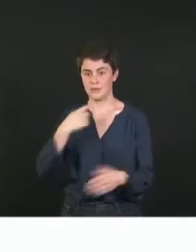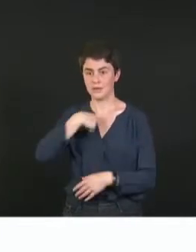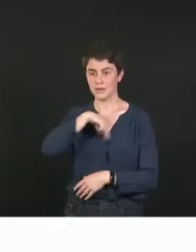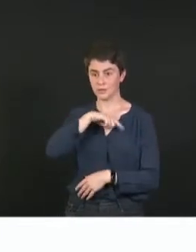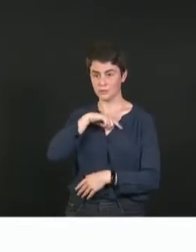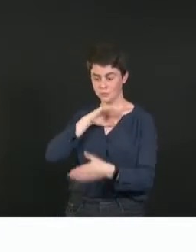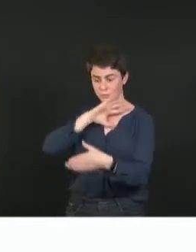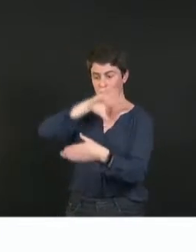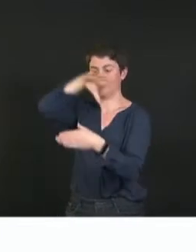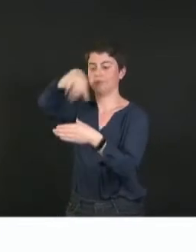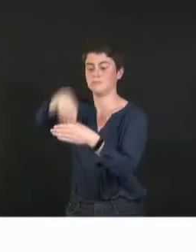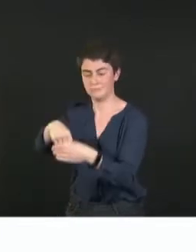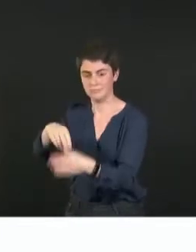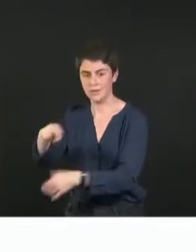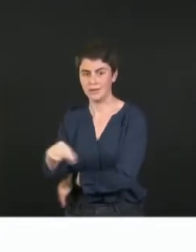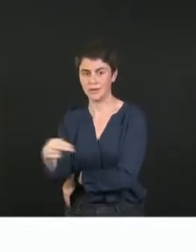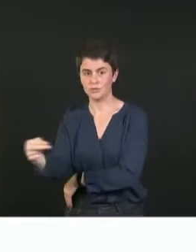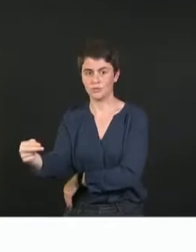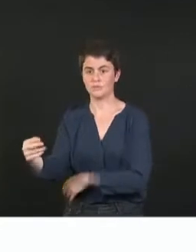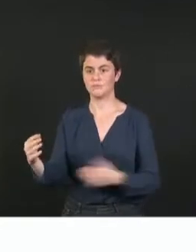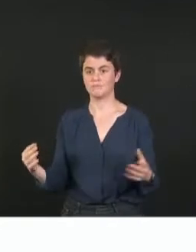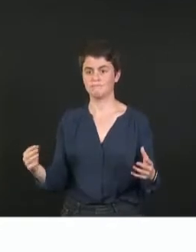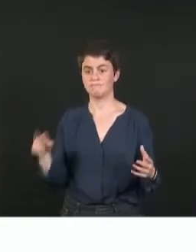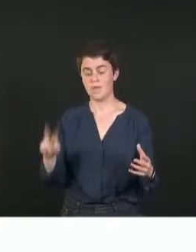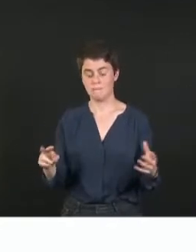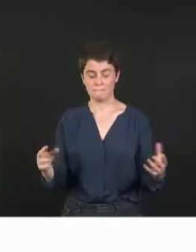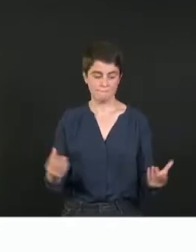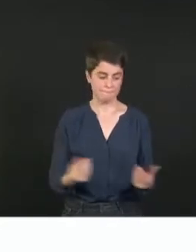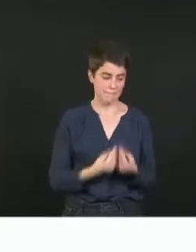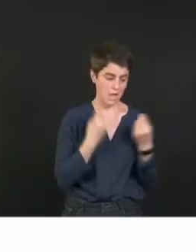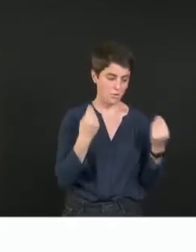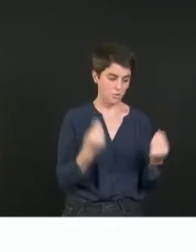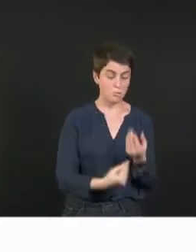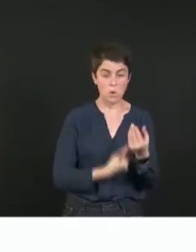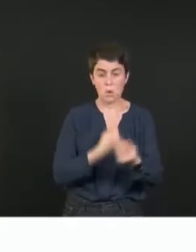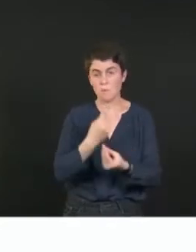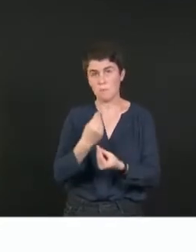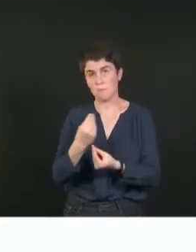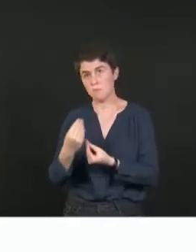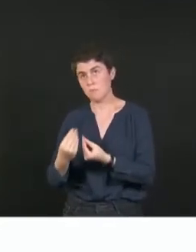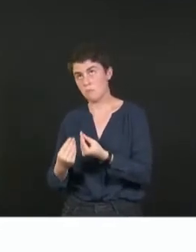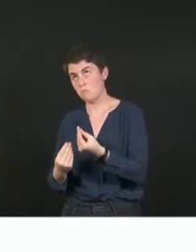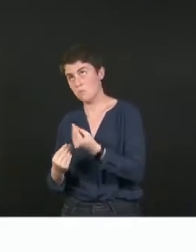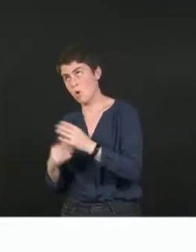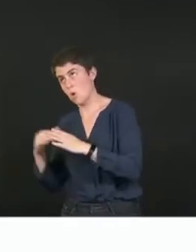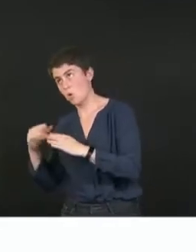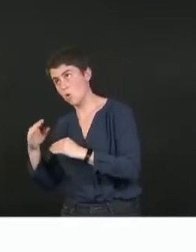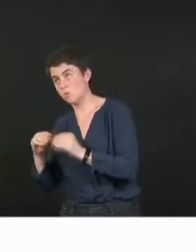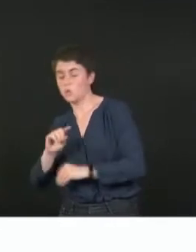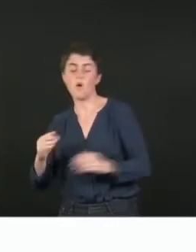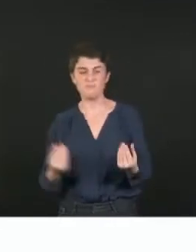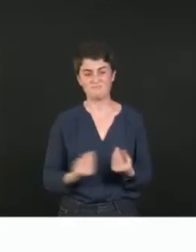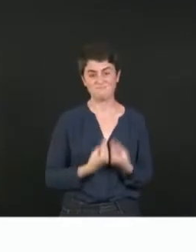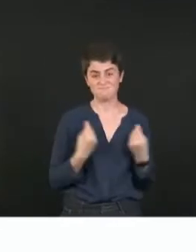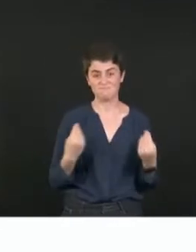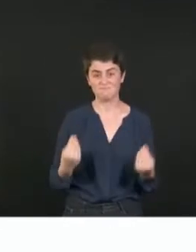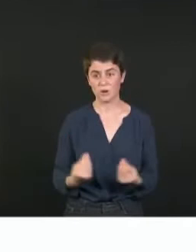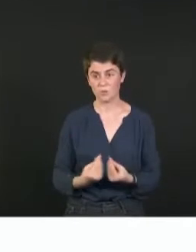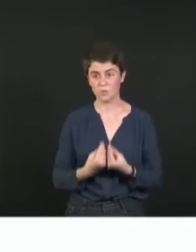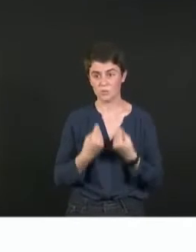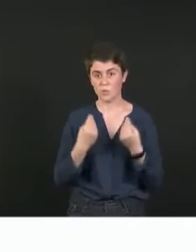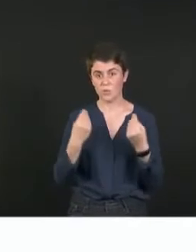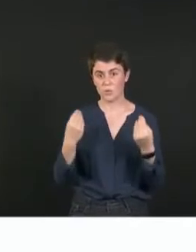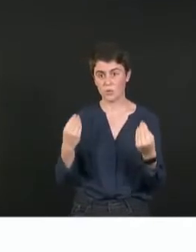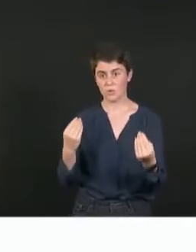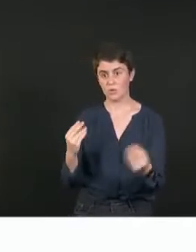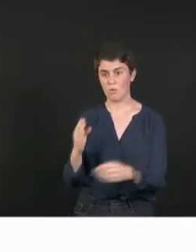nature. Mais par contre, malheureusement, ou peut-être heureusement, malheureusement, l'espèce animale la plus à